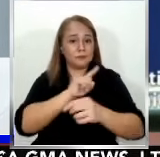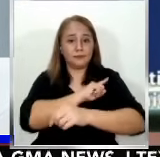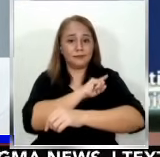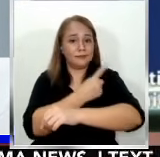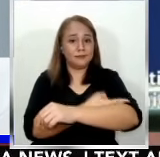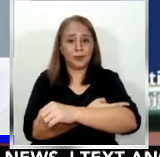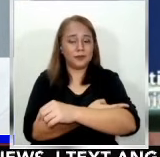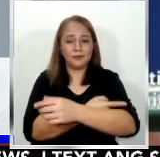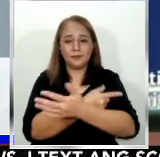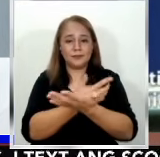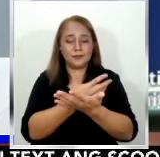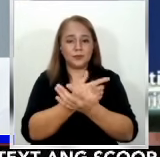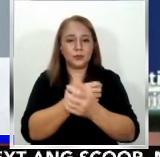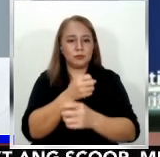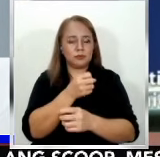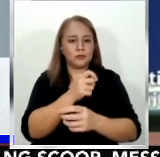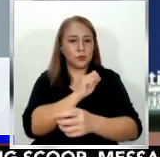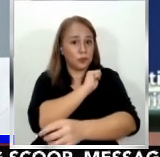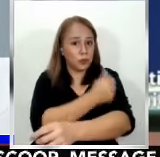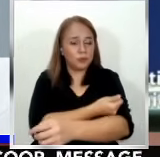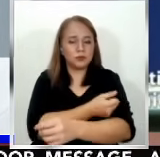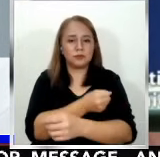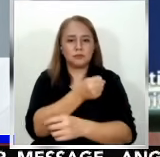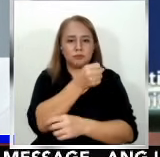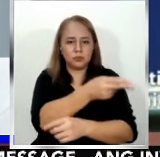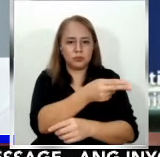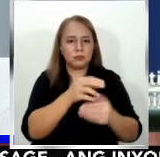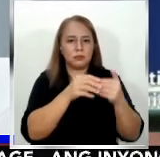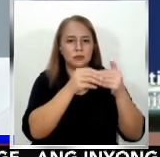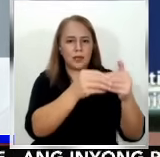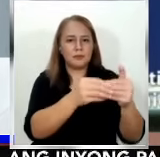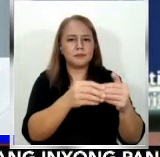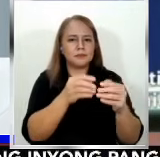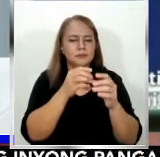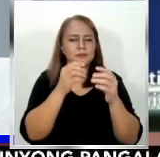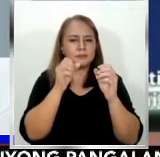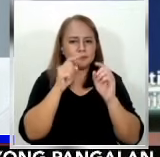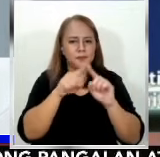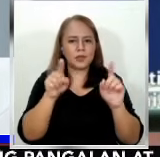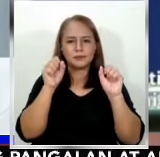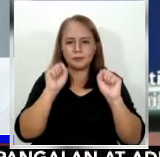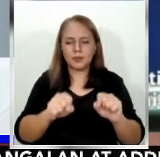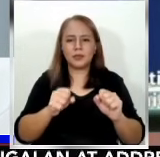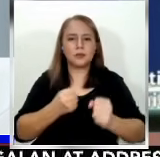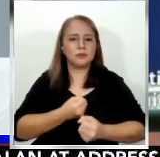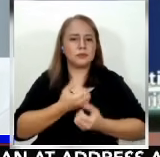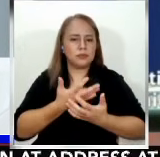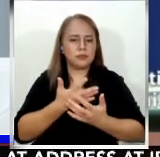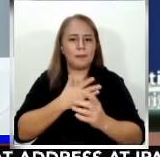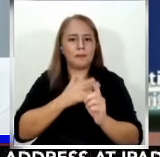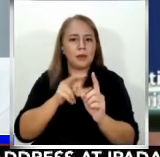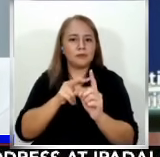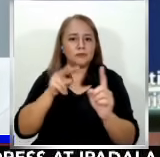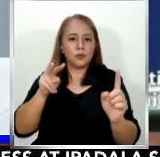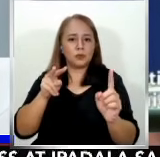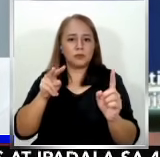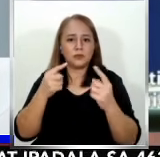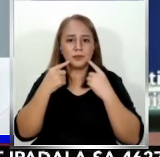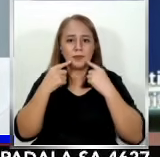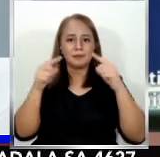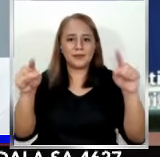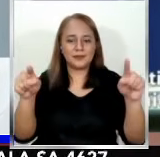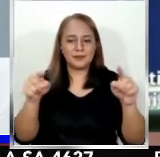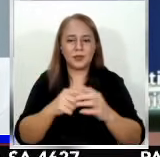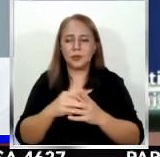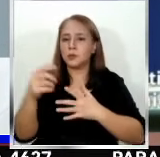give the direction or guidance, but I can always express my views in public for